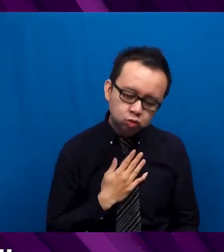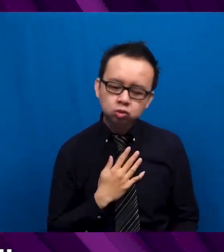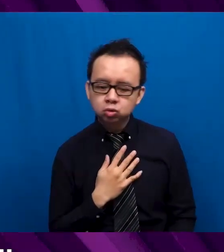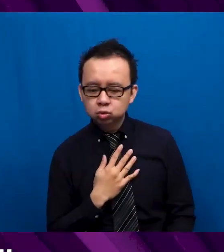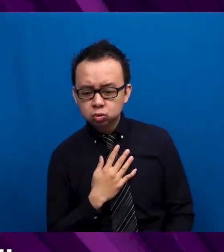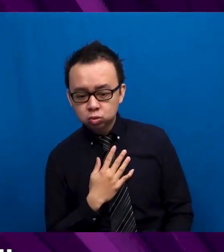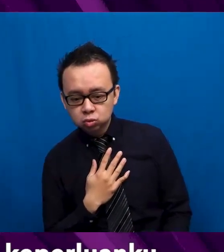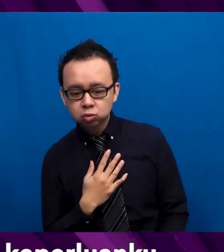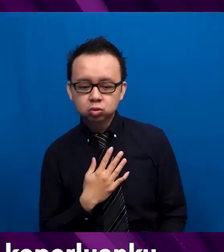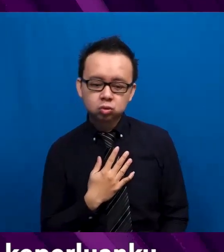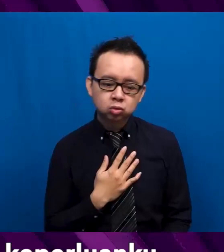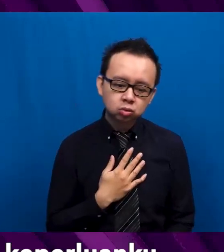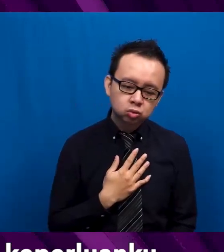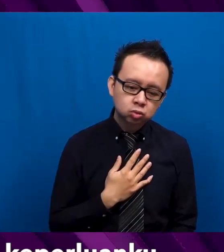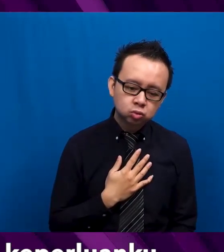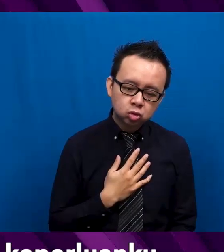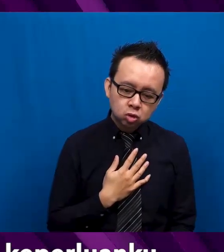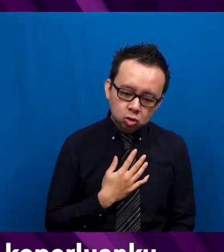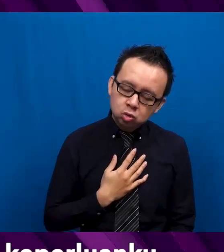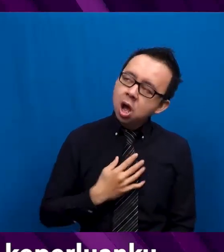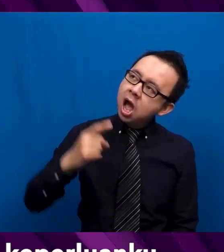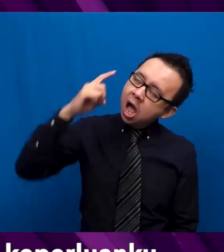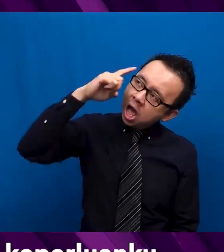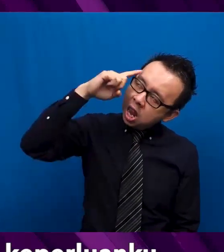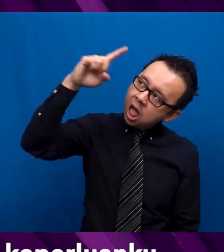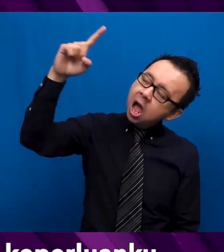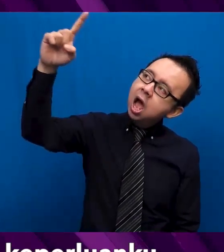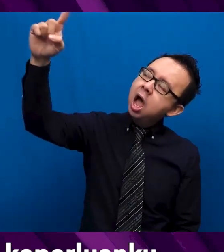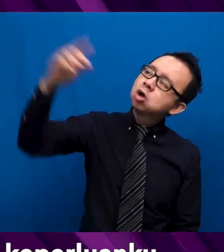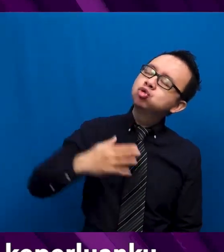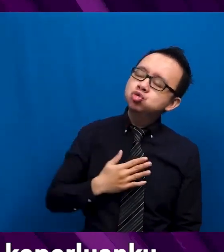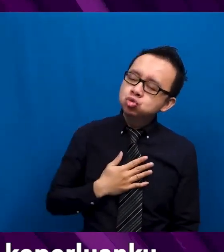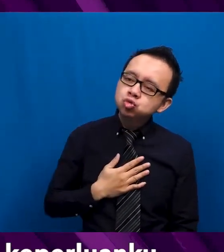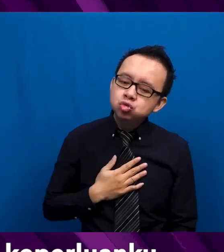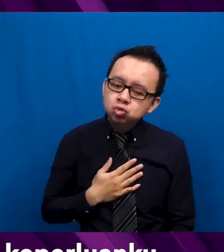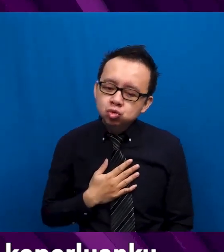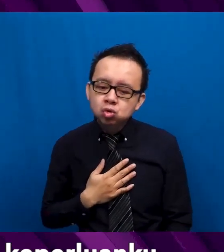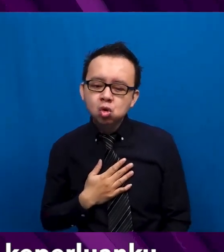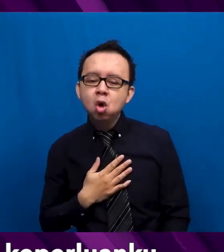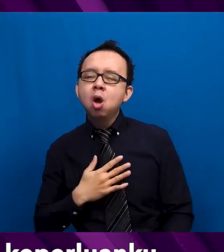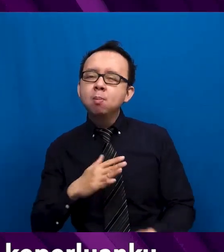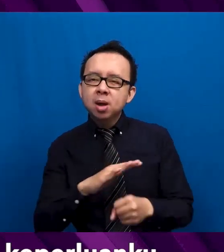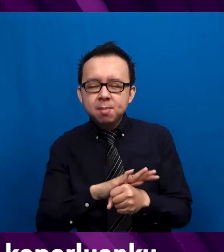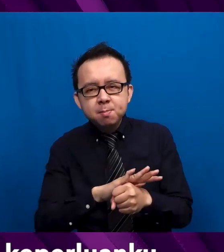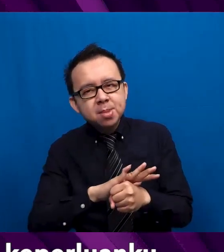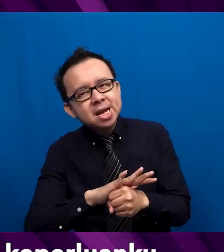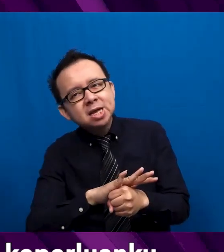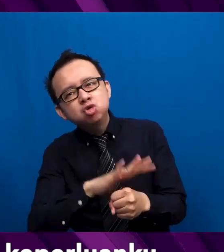hidupku. Allahku,